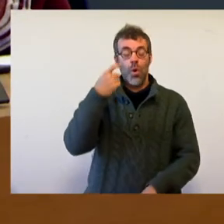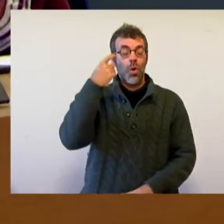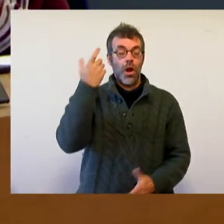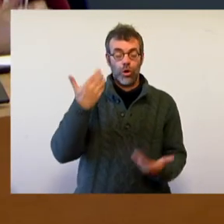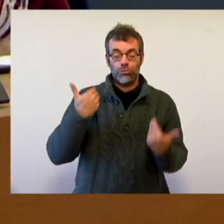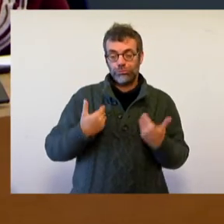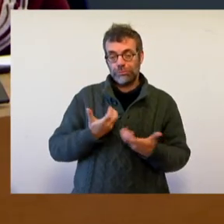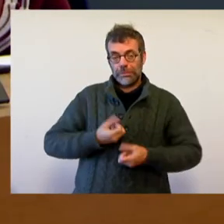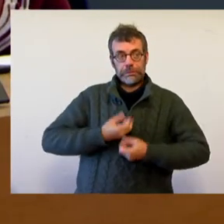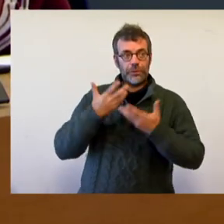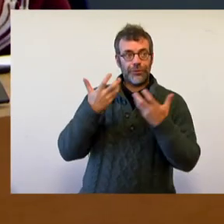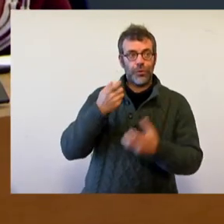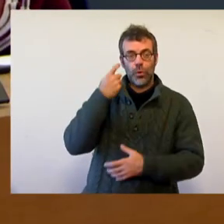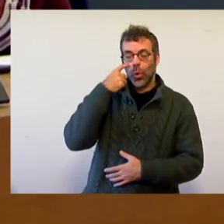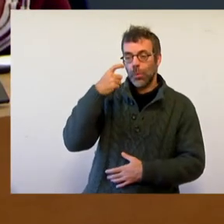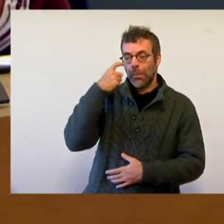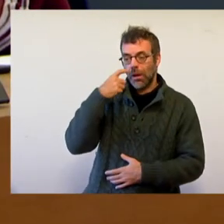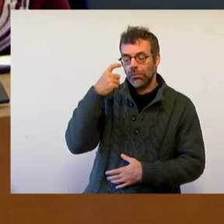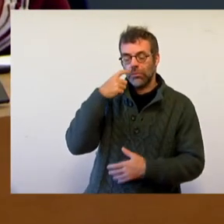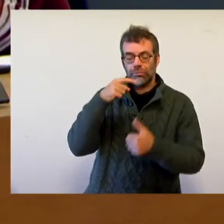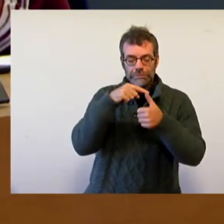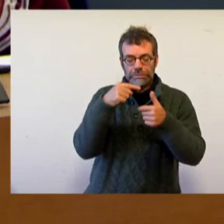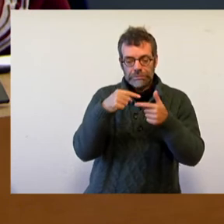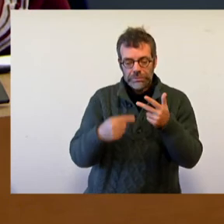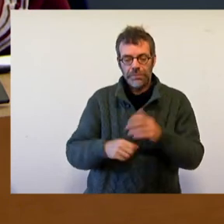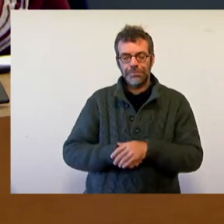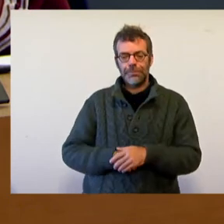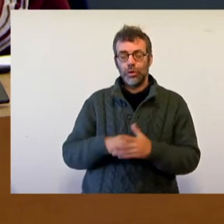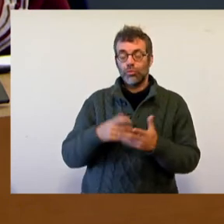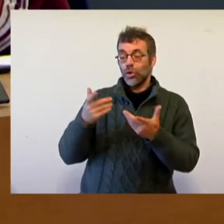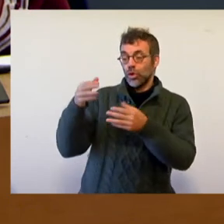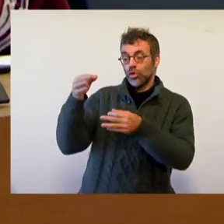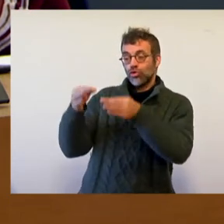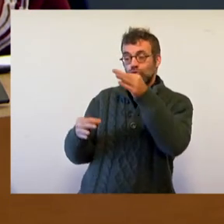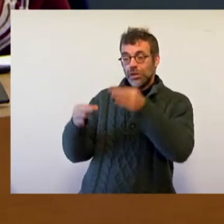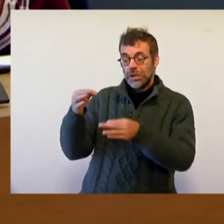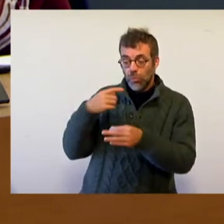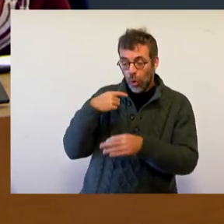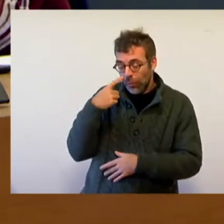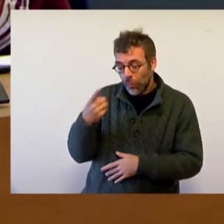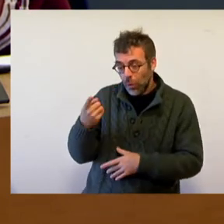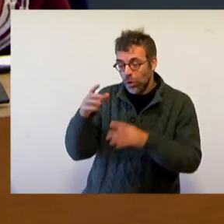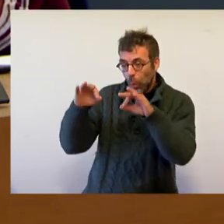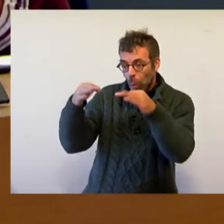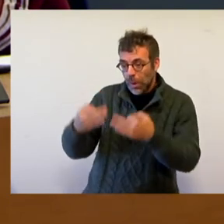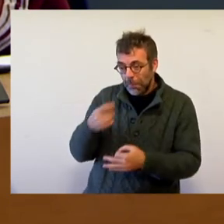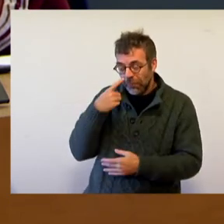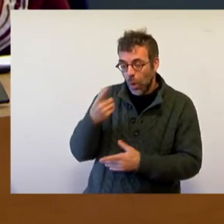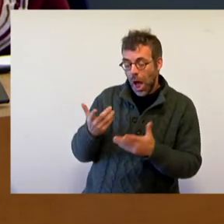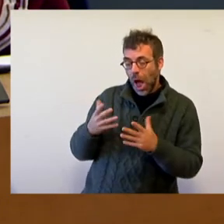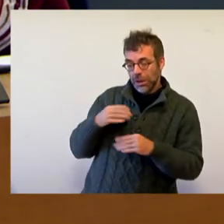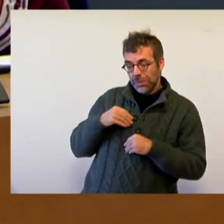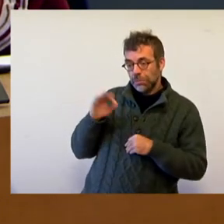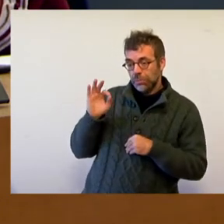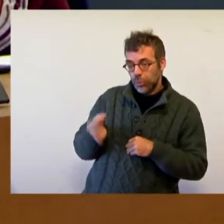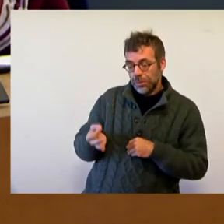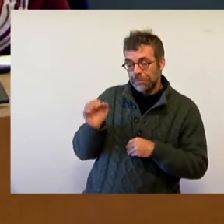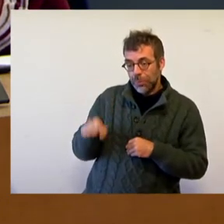sur ce rapport qui est juridiquement acceptable, mais politiquement